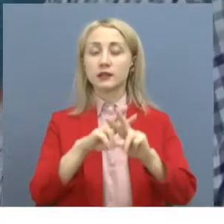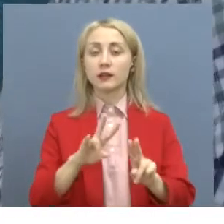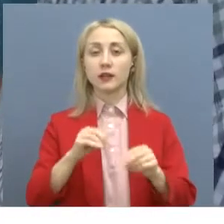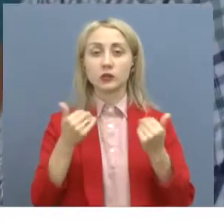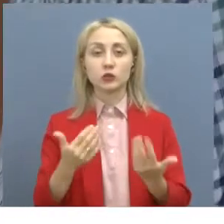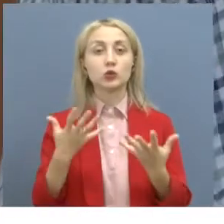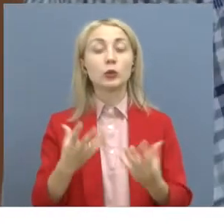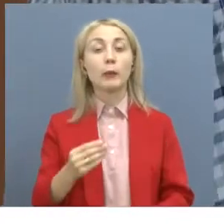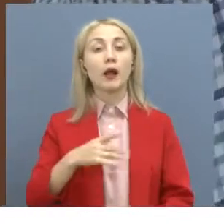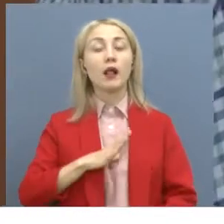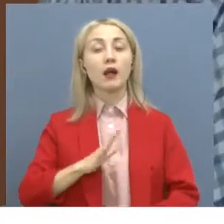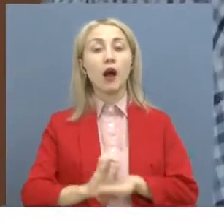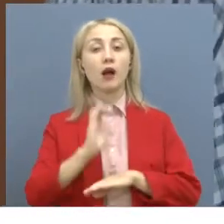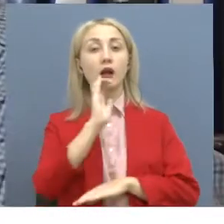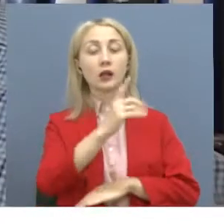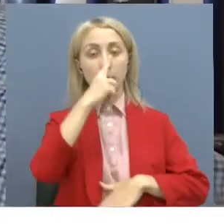емес. Бордақылағандарды